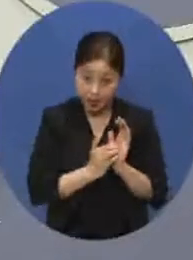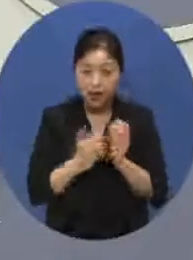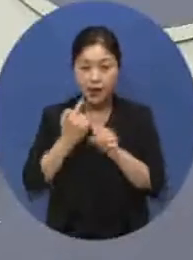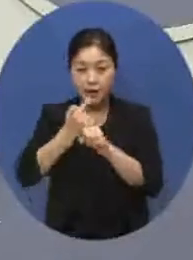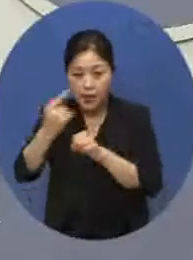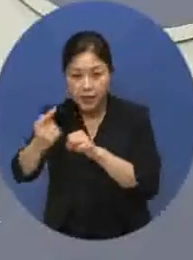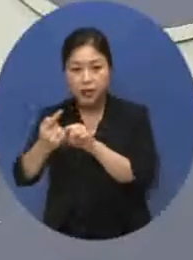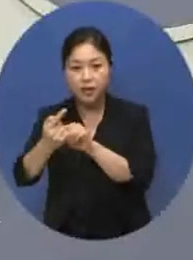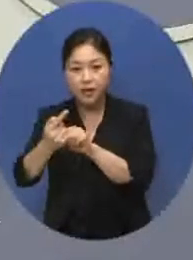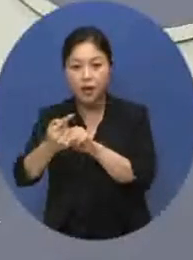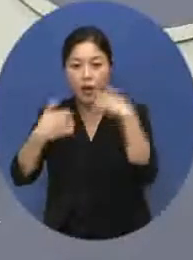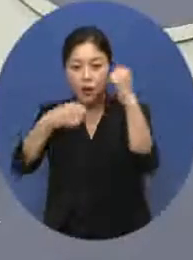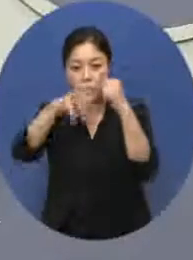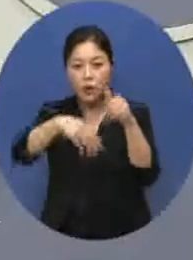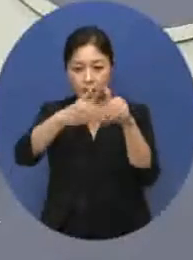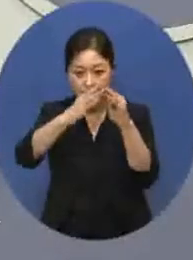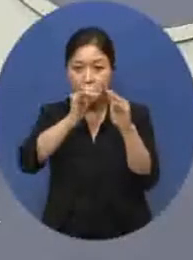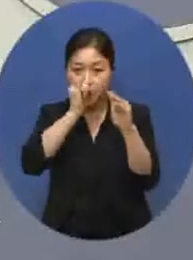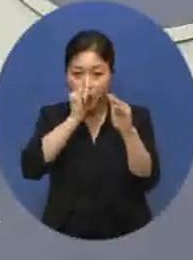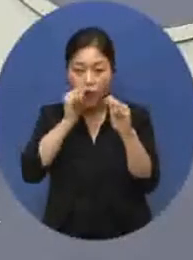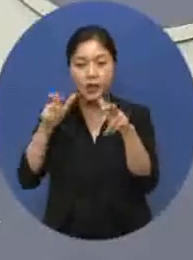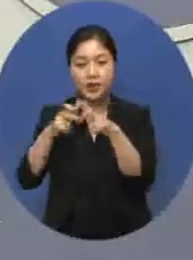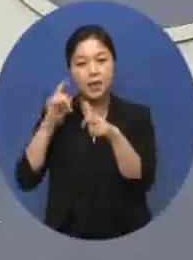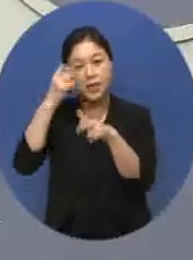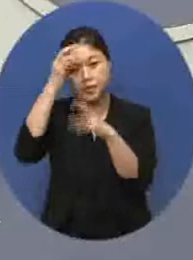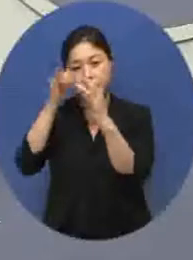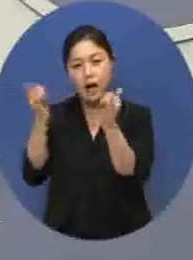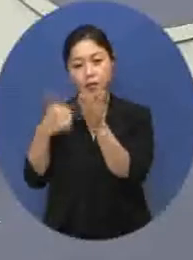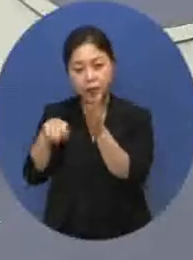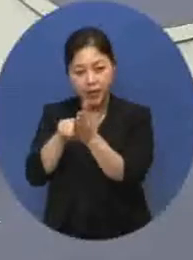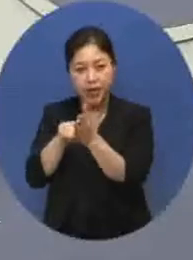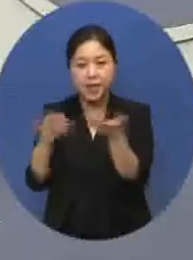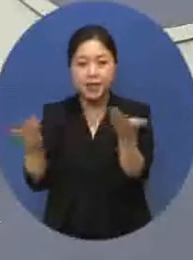착공된다는 거 그다음에 장애예술가들을 위한